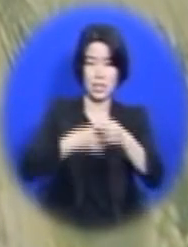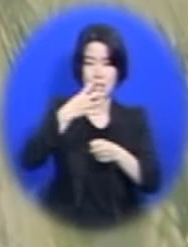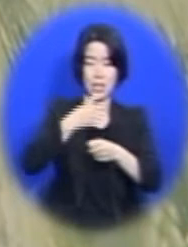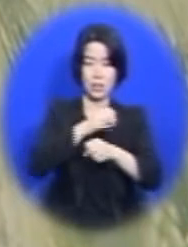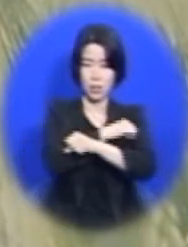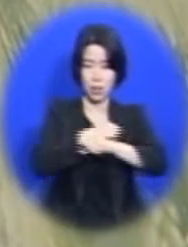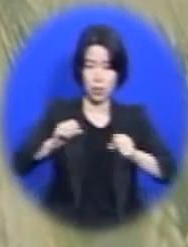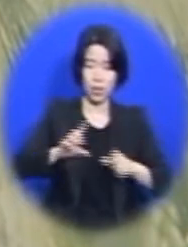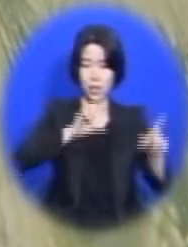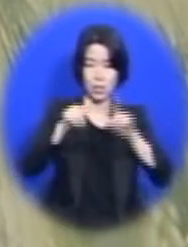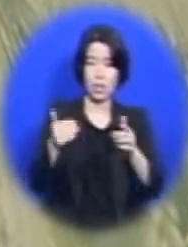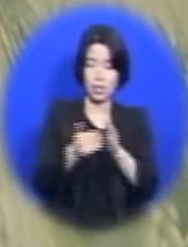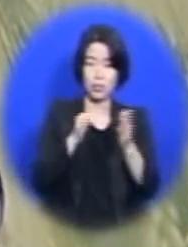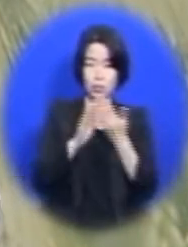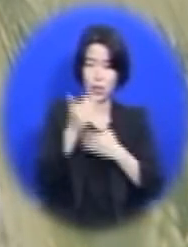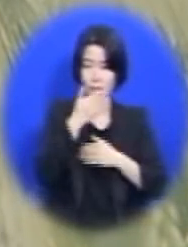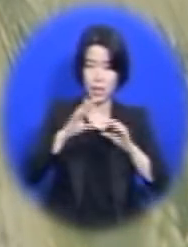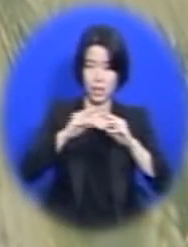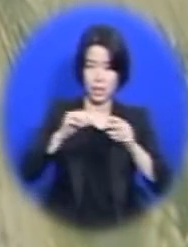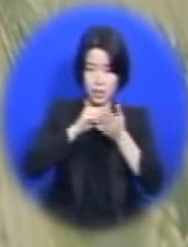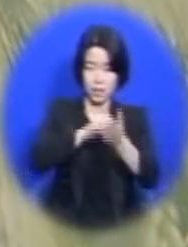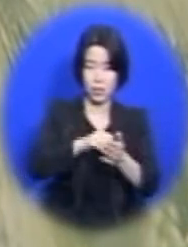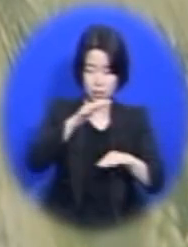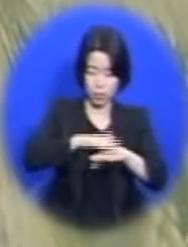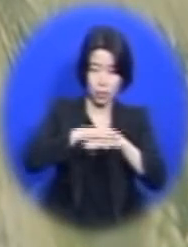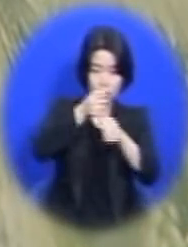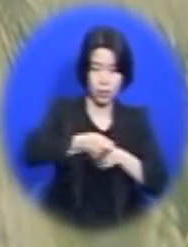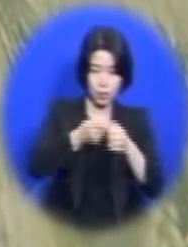생활을 끝내고 이제 가나안 땅 들어가서 농사를 짓고